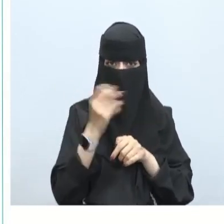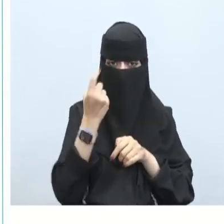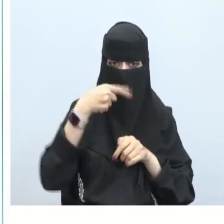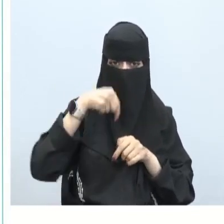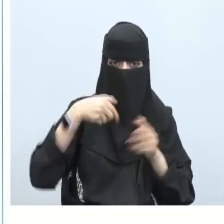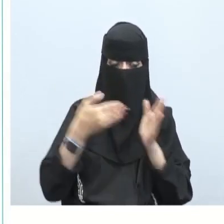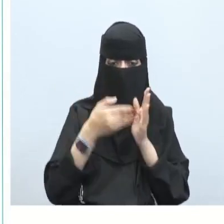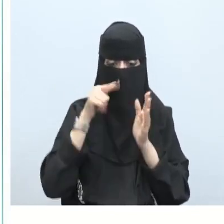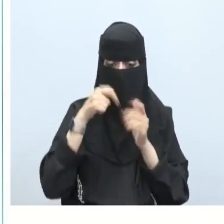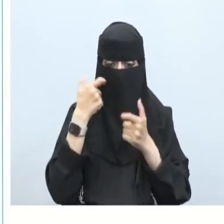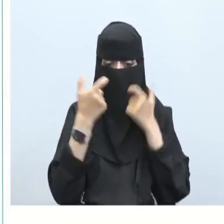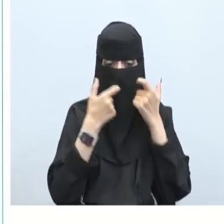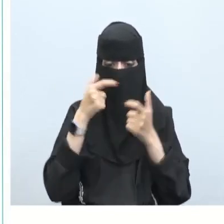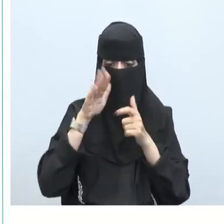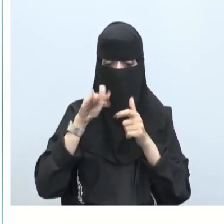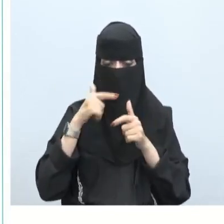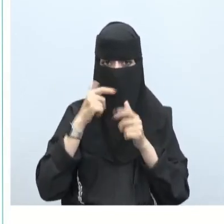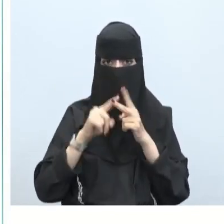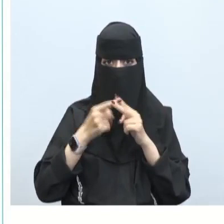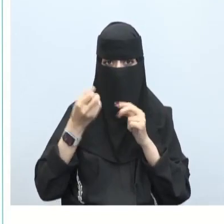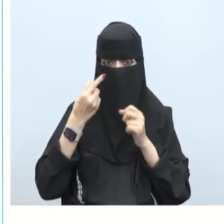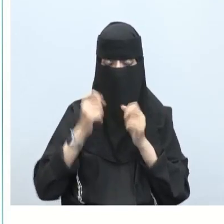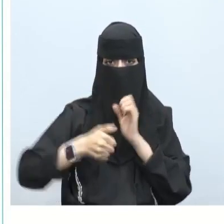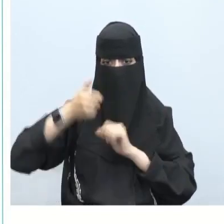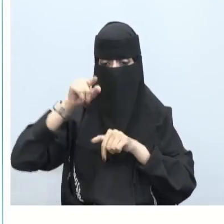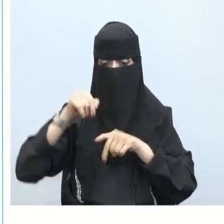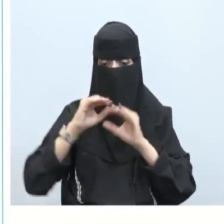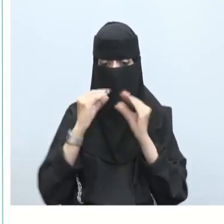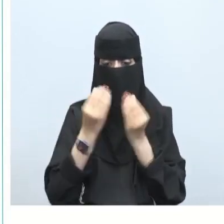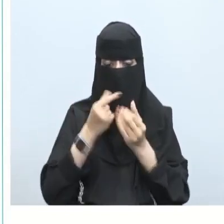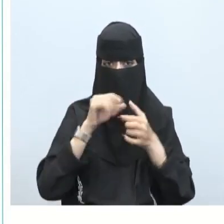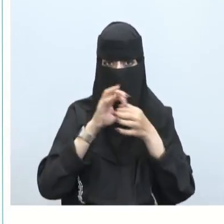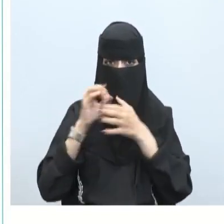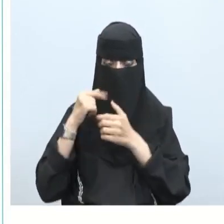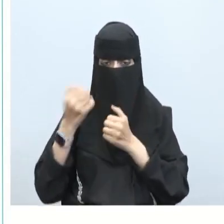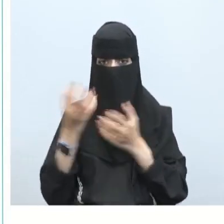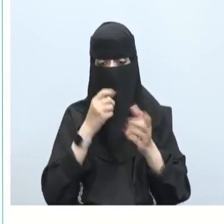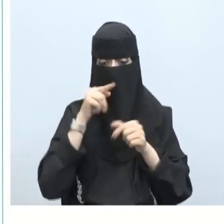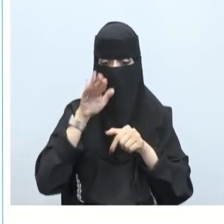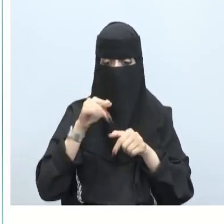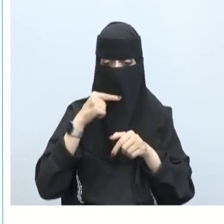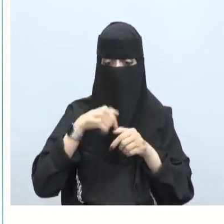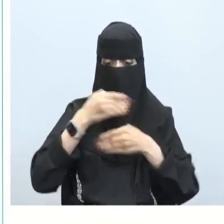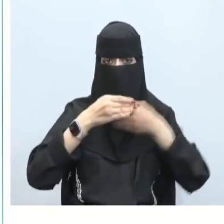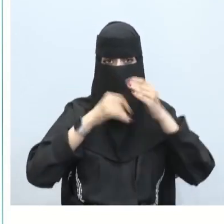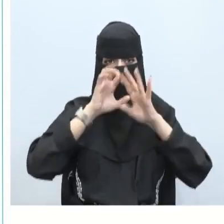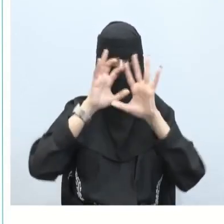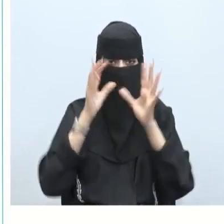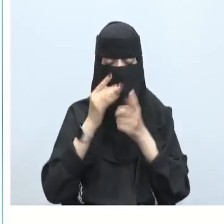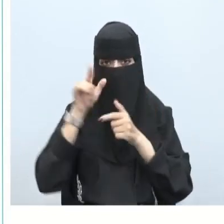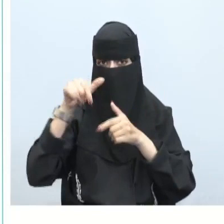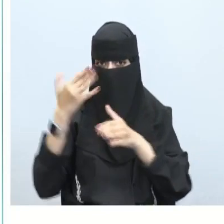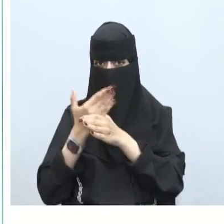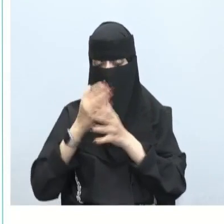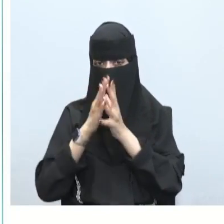الاخيره لاحظنا او شاهدنا ابتكارات ناجحه في اداره سلاسل الامداد وبنيتها بشكل عام وهذا